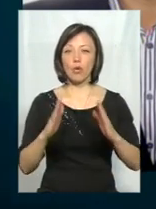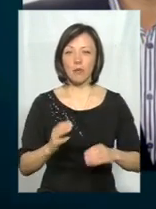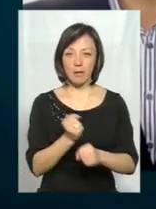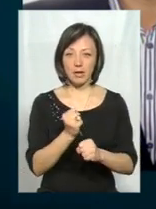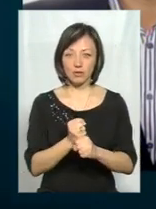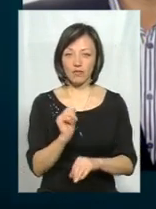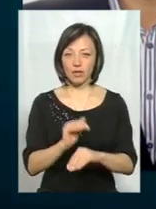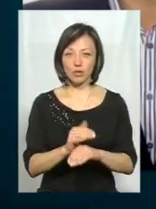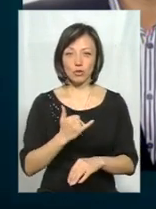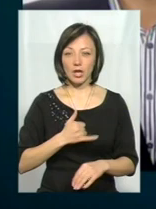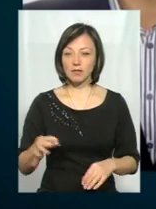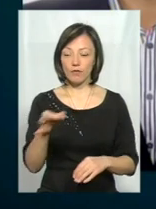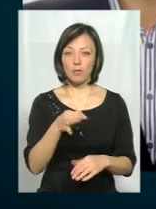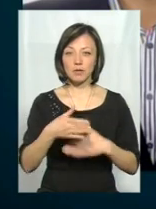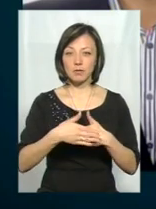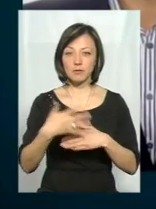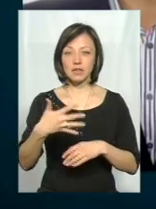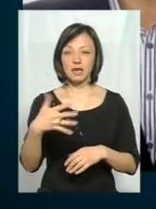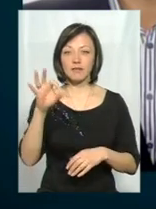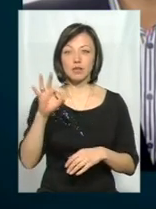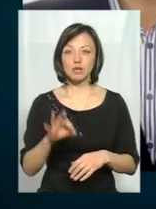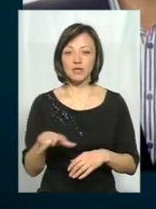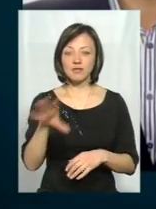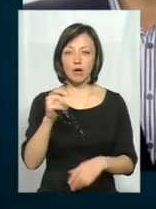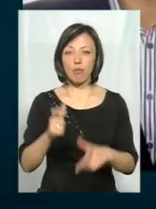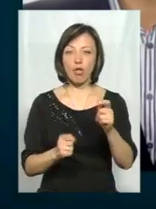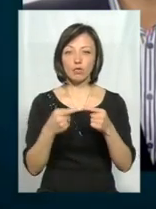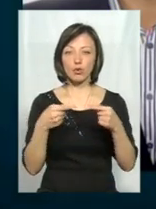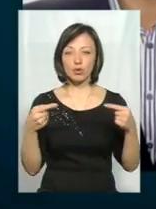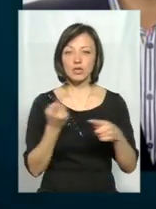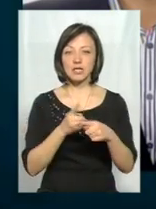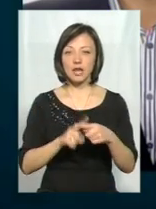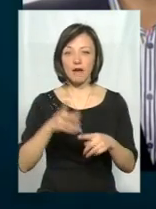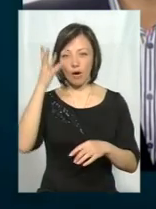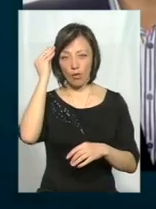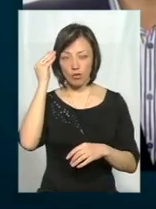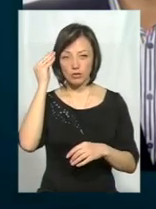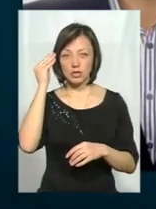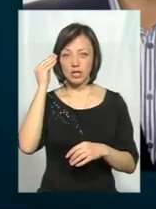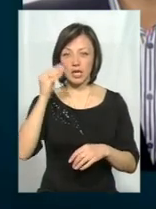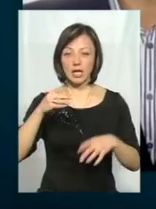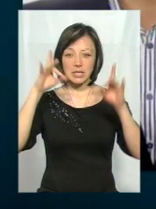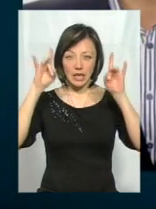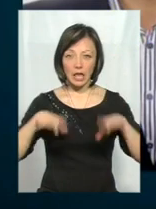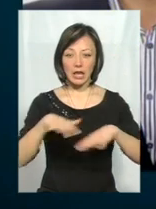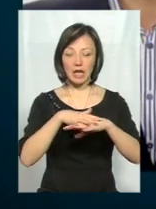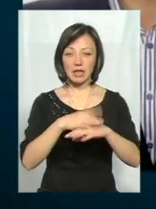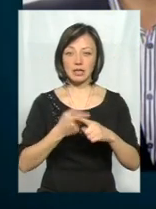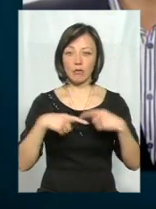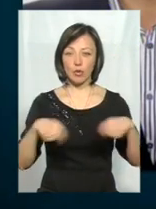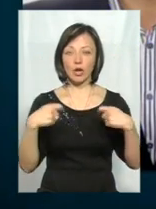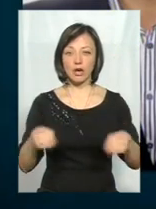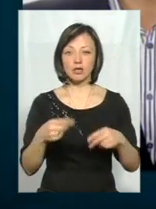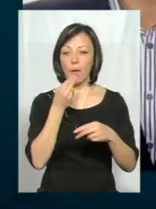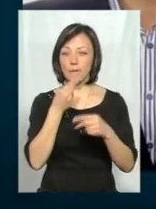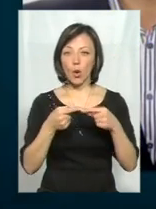І фактично у нас в області біля 50% всієї молочної продукції, це враховуючи зараз стихійні ринки і все інше, це продається